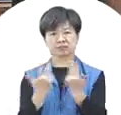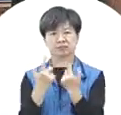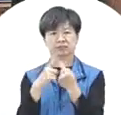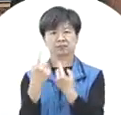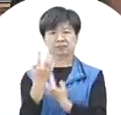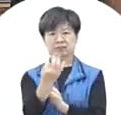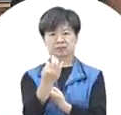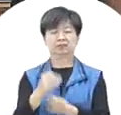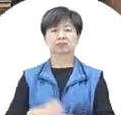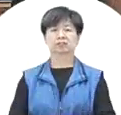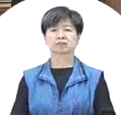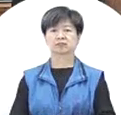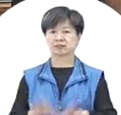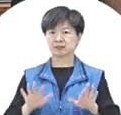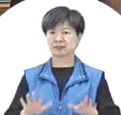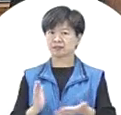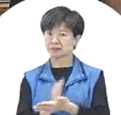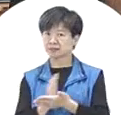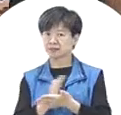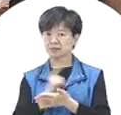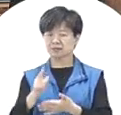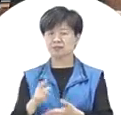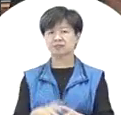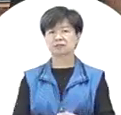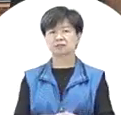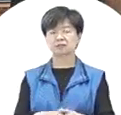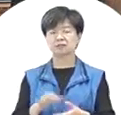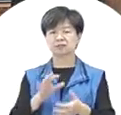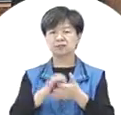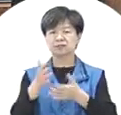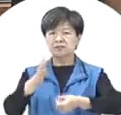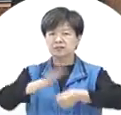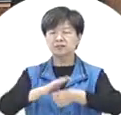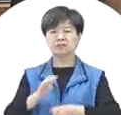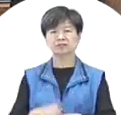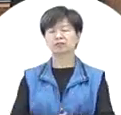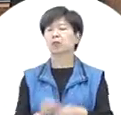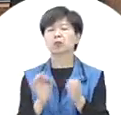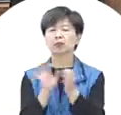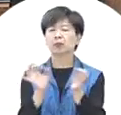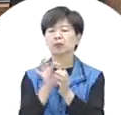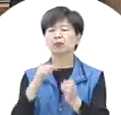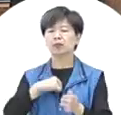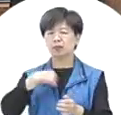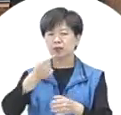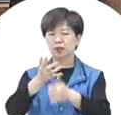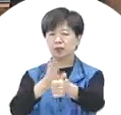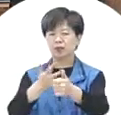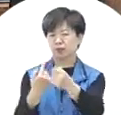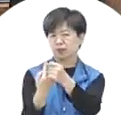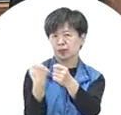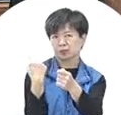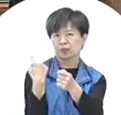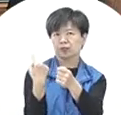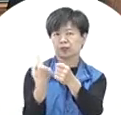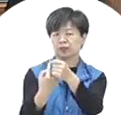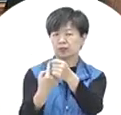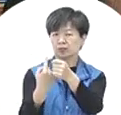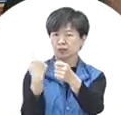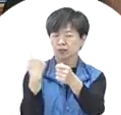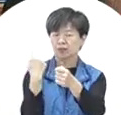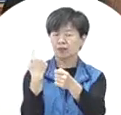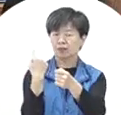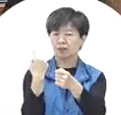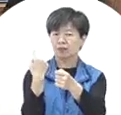辛苦。所以我们现阶段我们有用公法救助补助。 没关系哦，那我现在再继续讲。去年去年的时